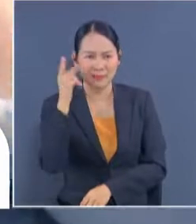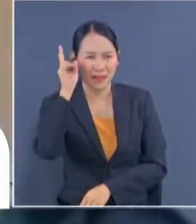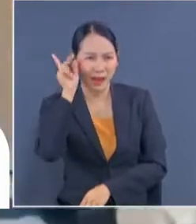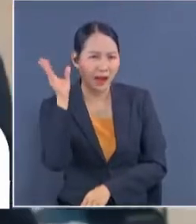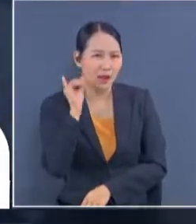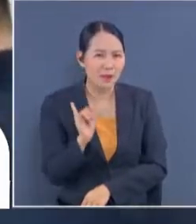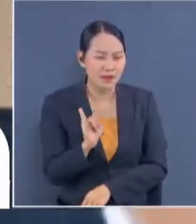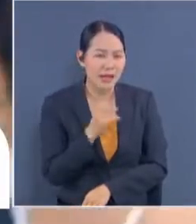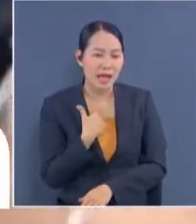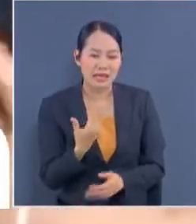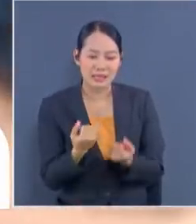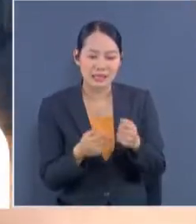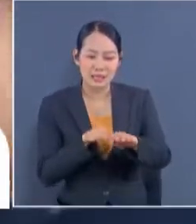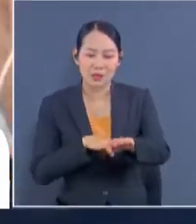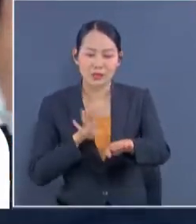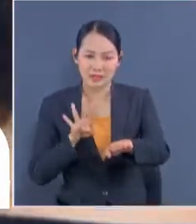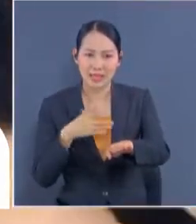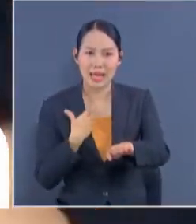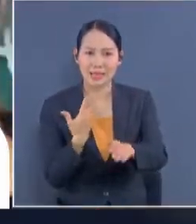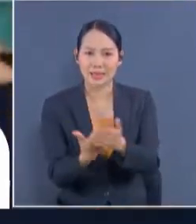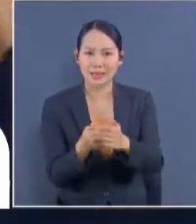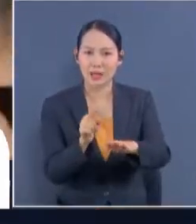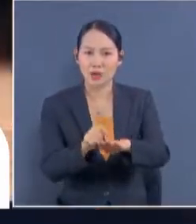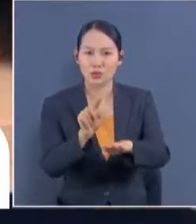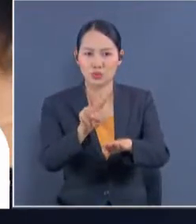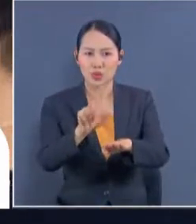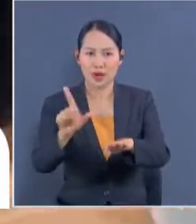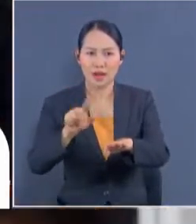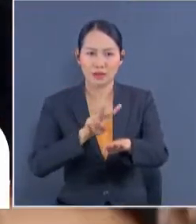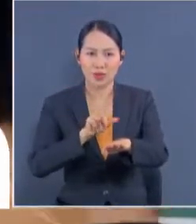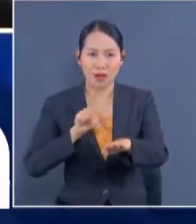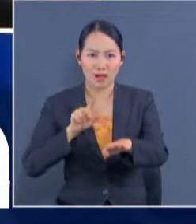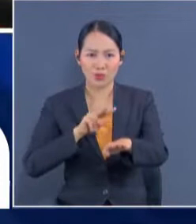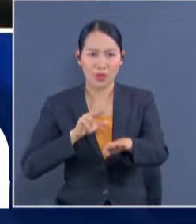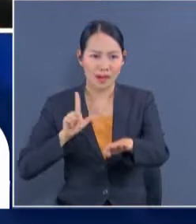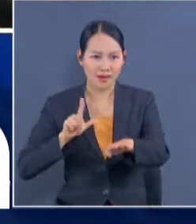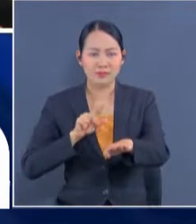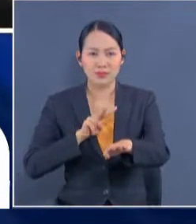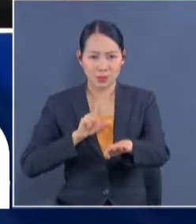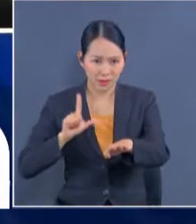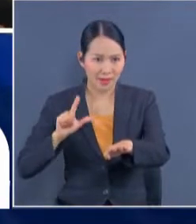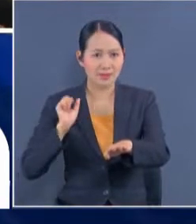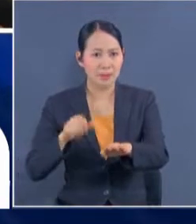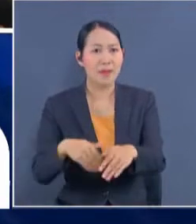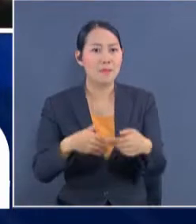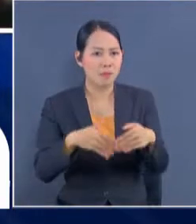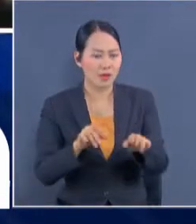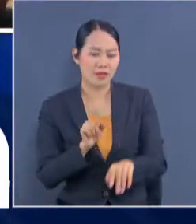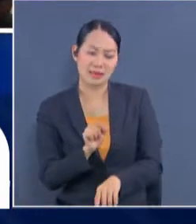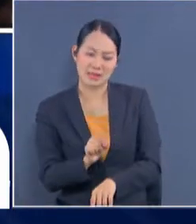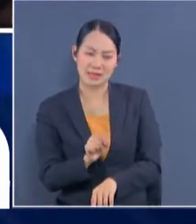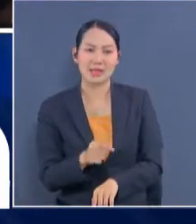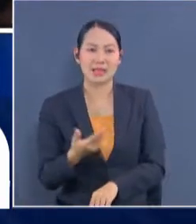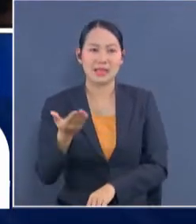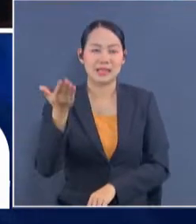านได้สั่งการให้ต้นสังกัดเรียกเจ้าตัวมารับทราบข้อกล่าวหาเรื่องของการละเว้นการปฏิบัติหน้าที่นะครับก็คือมาตร